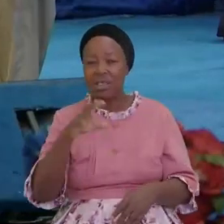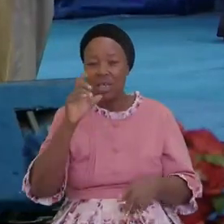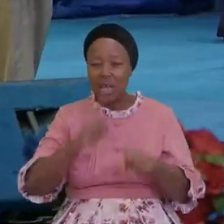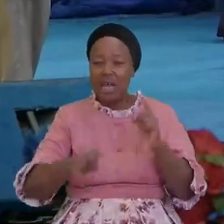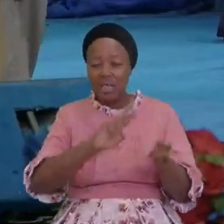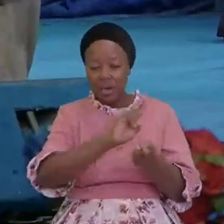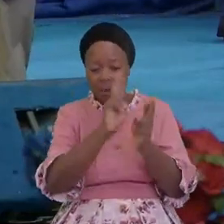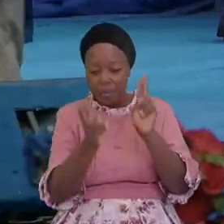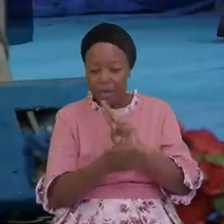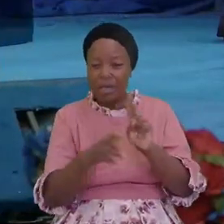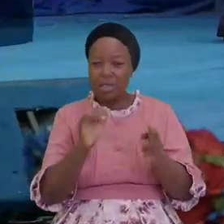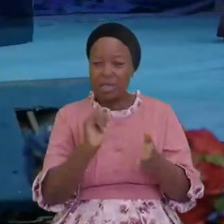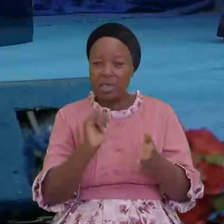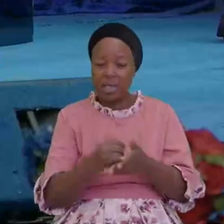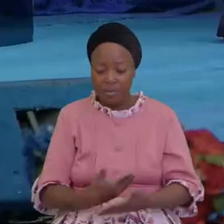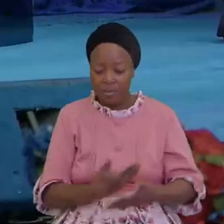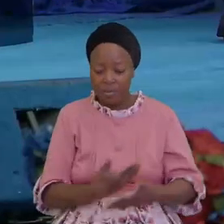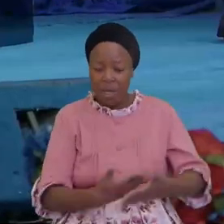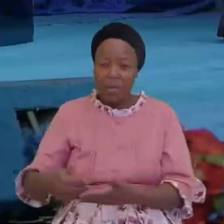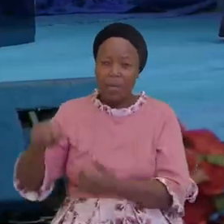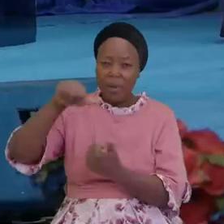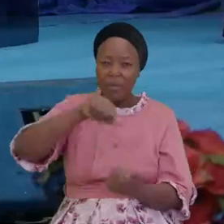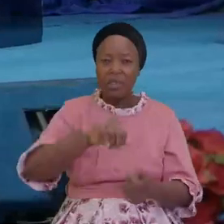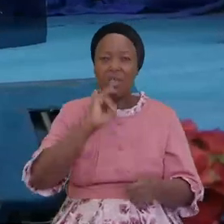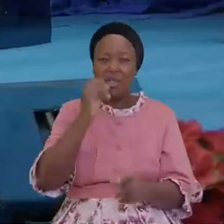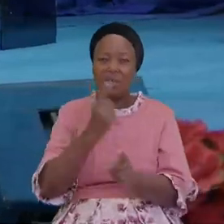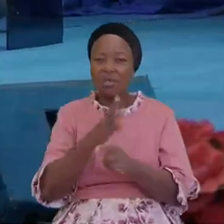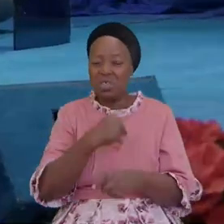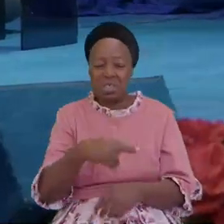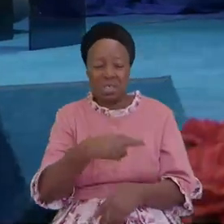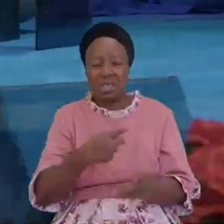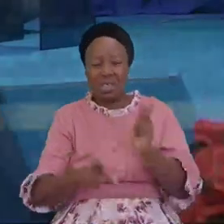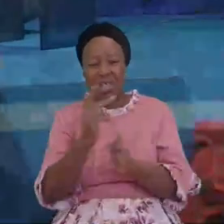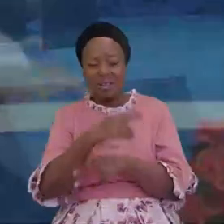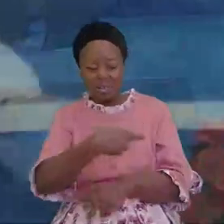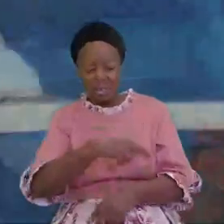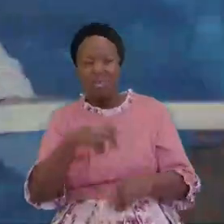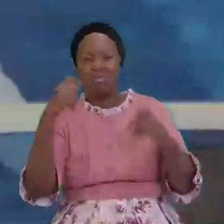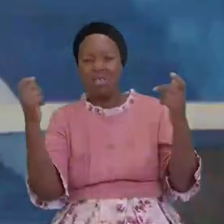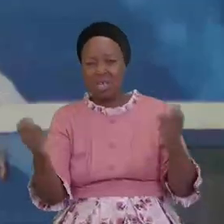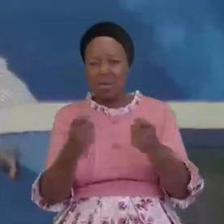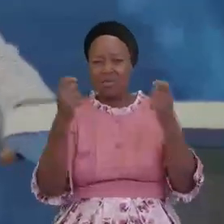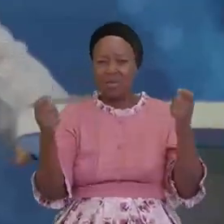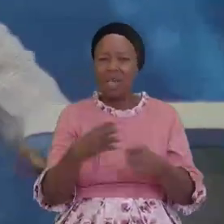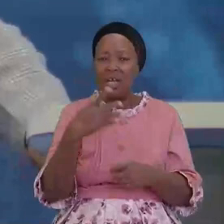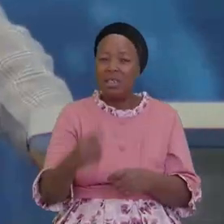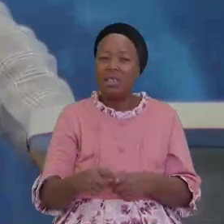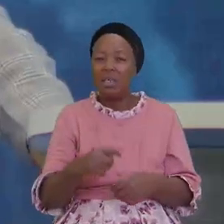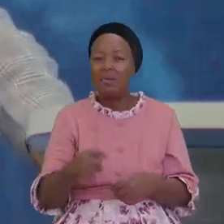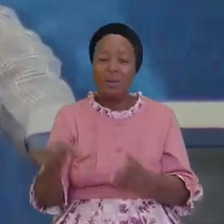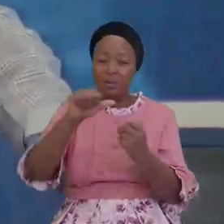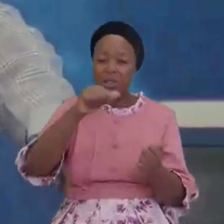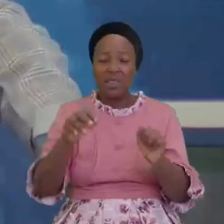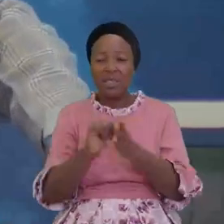ne sait pas qui Jésus est, ne peut pas se repentir. Le baptême d'un enfant est une